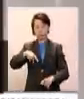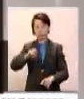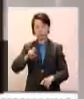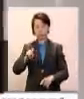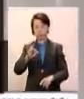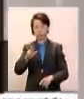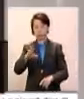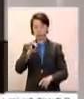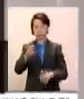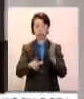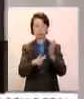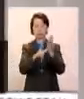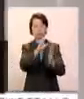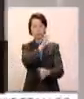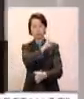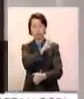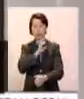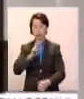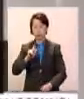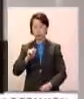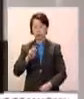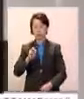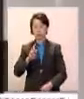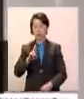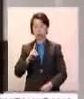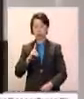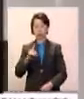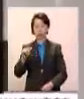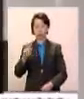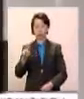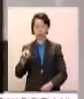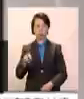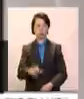dan penolong jurulatih Kamarudin Muhammad.